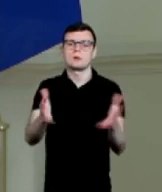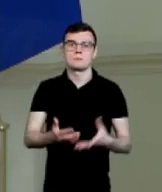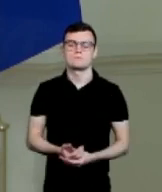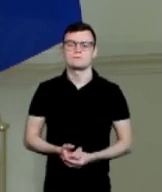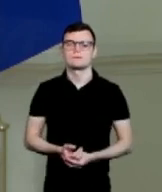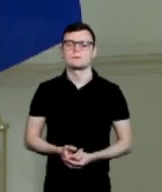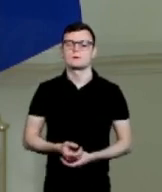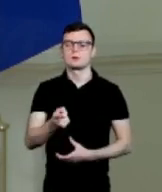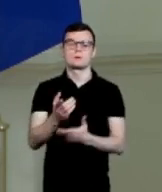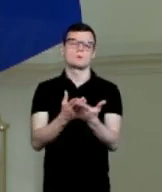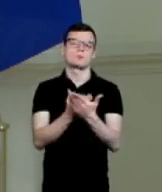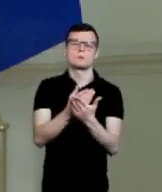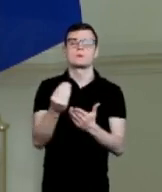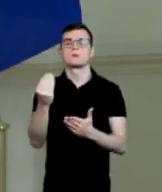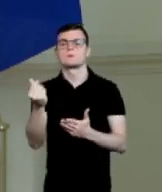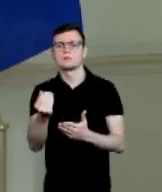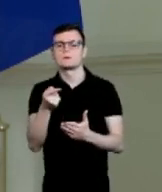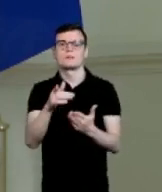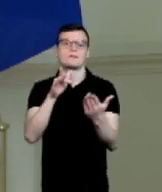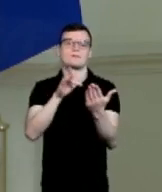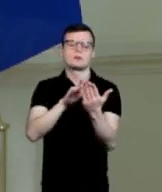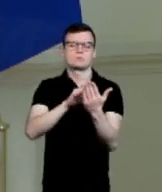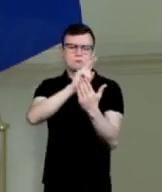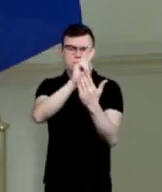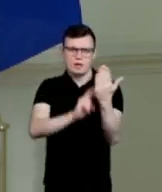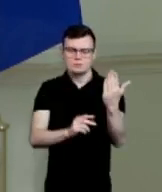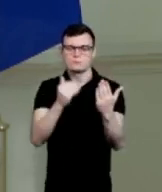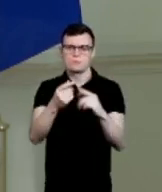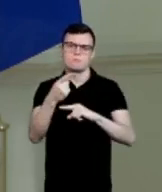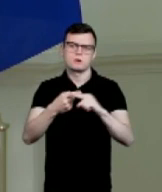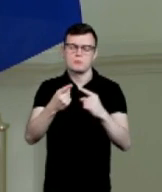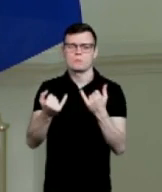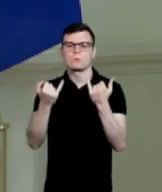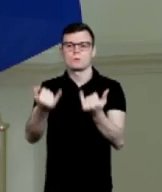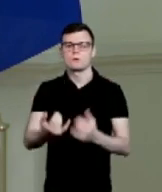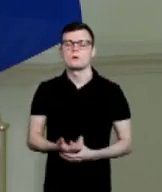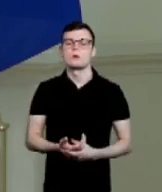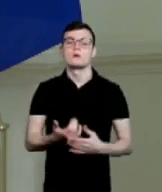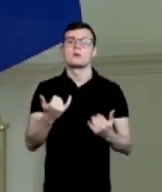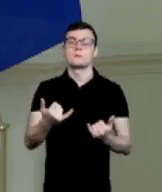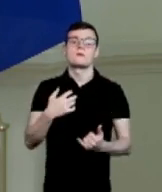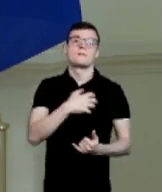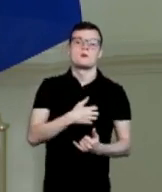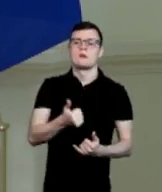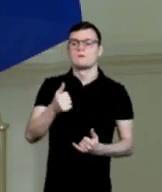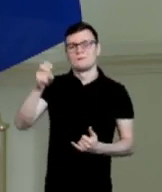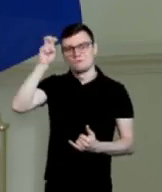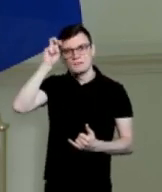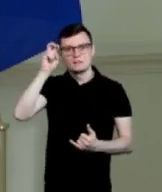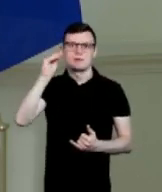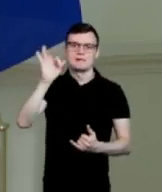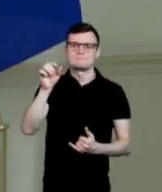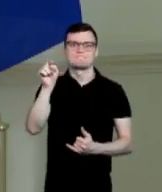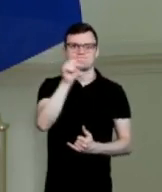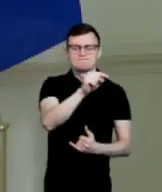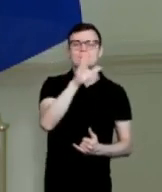kaip daugiametės finansinės perspektyvos vidurio peržiūros priemonė ir labai svarbu, kad dabar valstybės narės pasiektų susitarimą greitai,